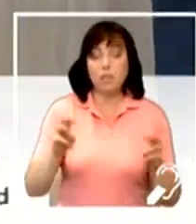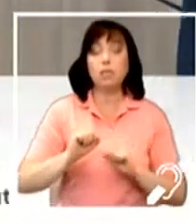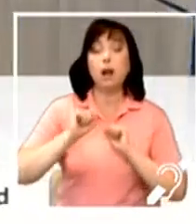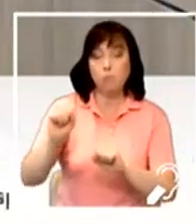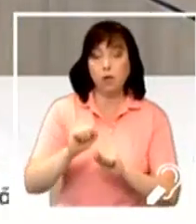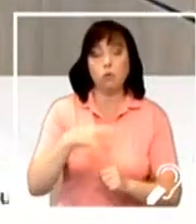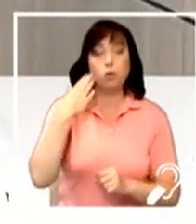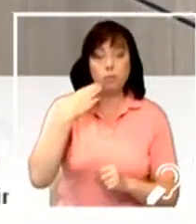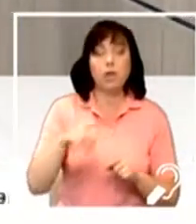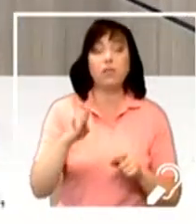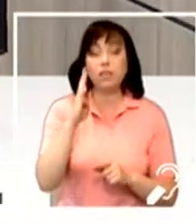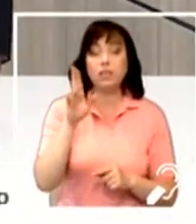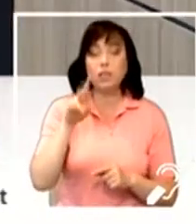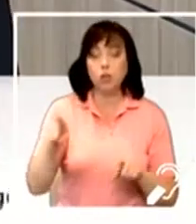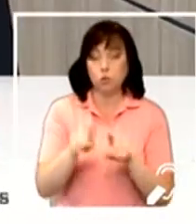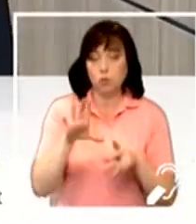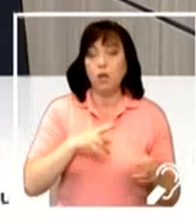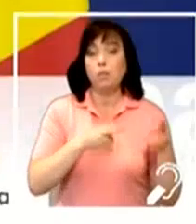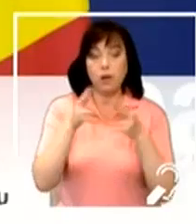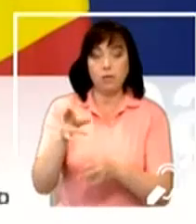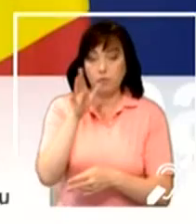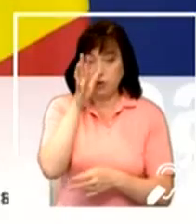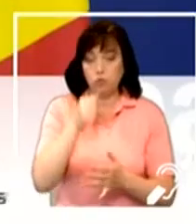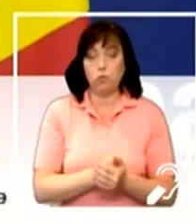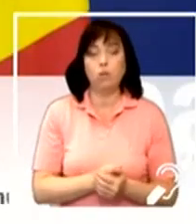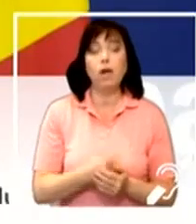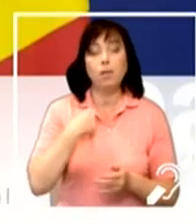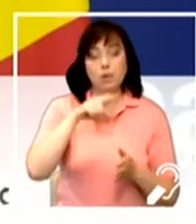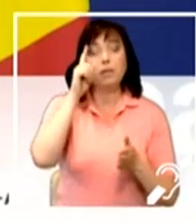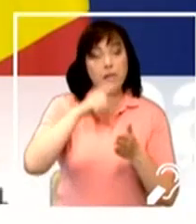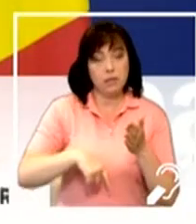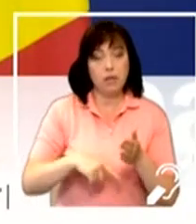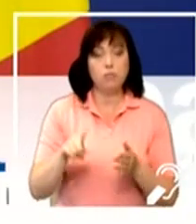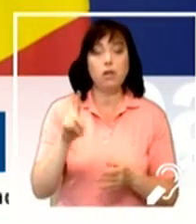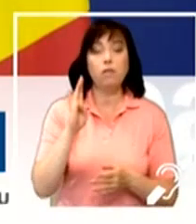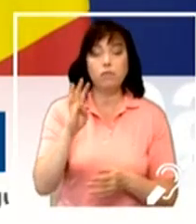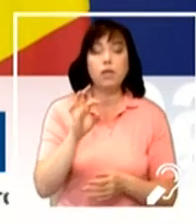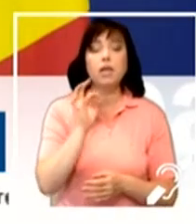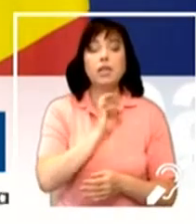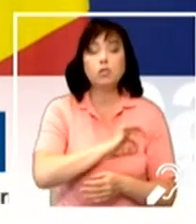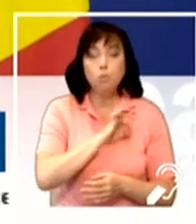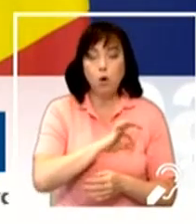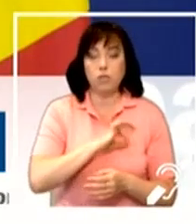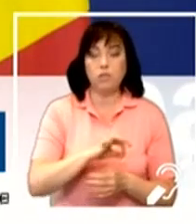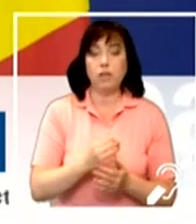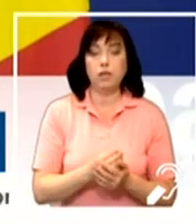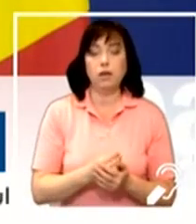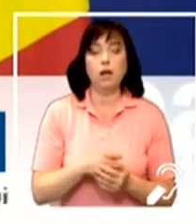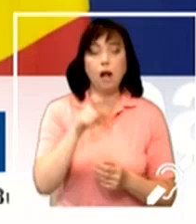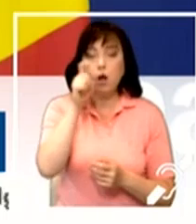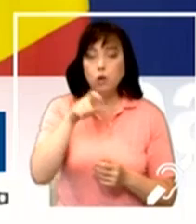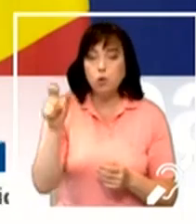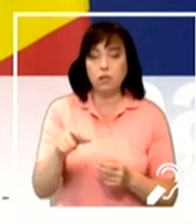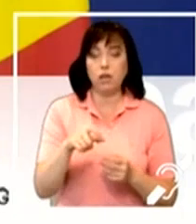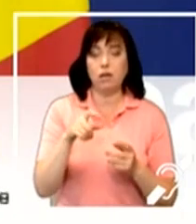România, Vasile Dâncu, a făcut astăzi o vizită la Chișinău. Sperăm, în utilizarea unui capital uman instruit